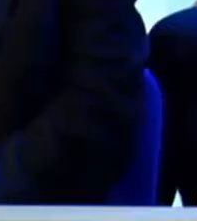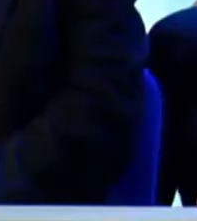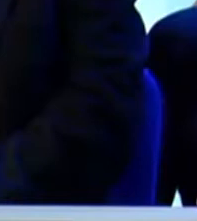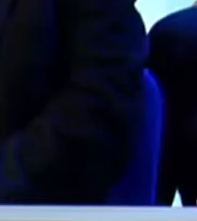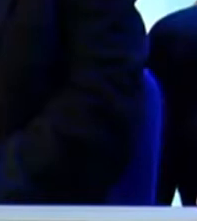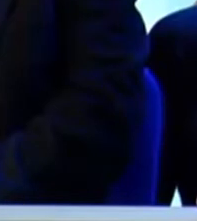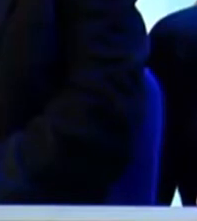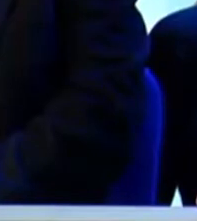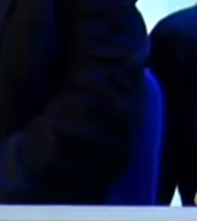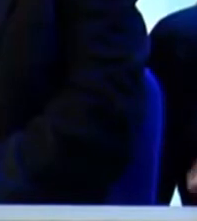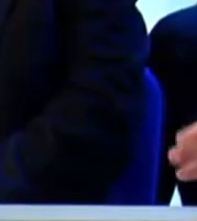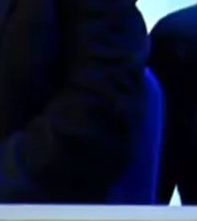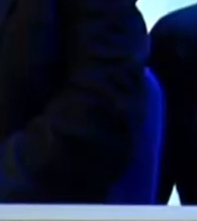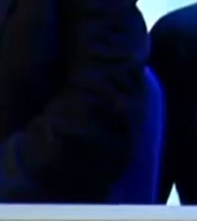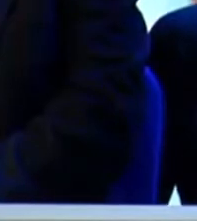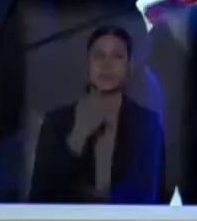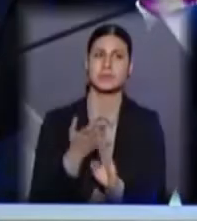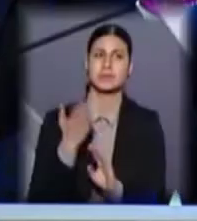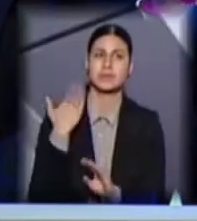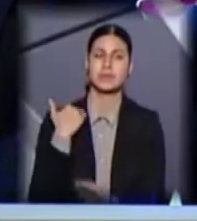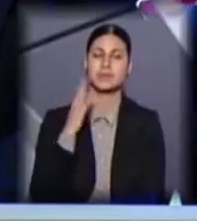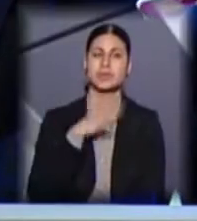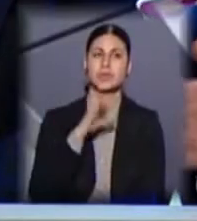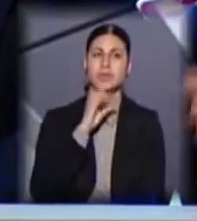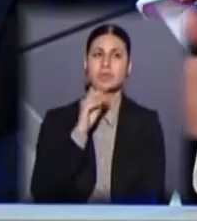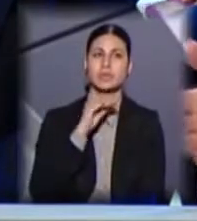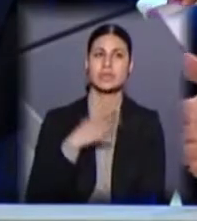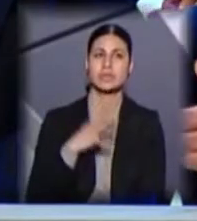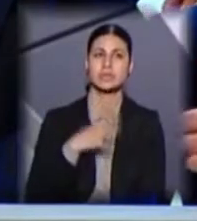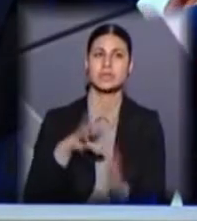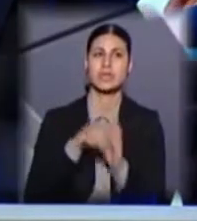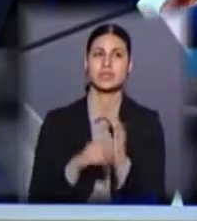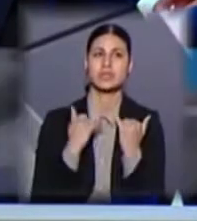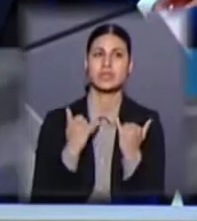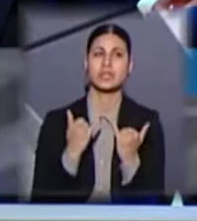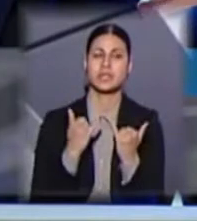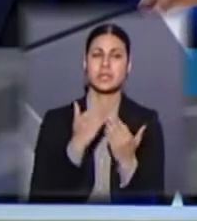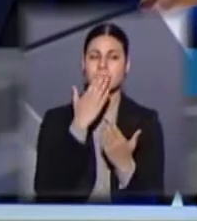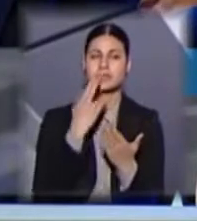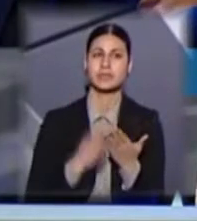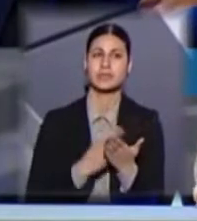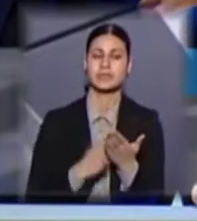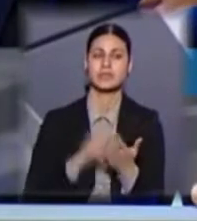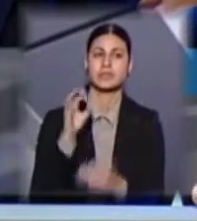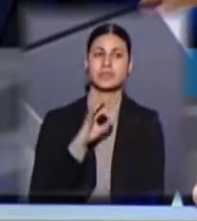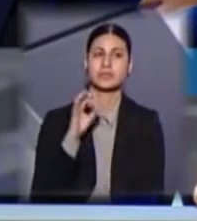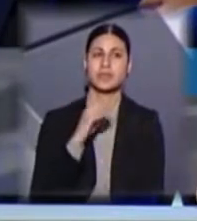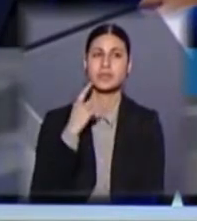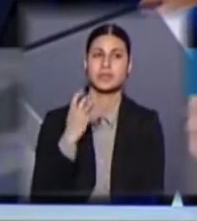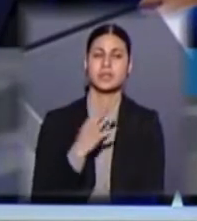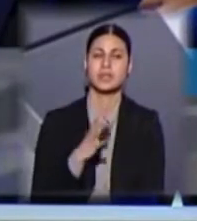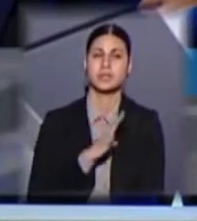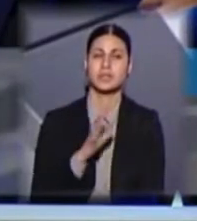20 წლის წინ, როდესაც საქართველოში თანამედროვე წიგნის ბიზნესის შესახებ თითქმის არავის ჰქონდა წარმოდგენა,